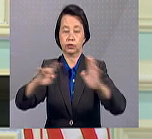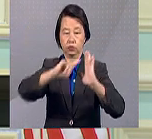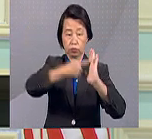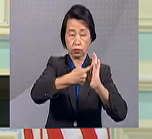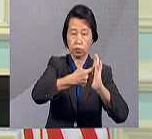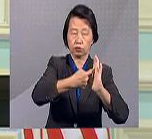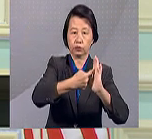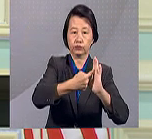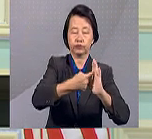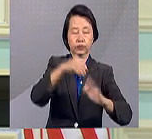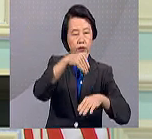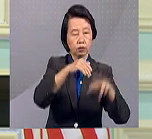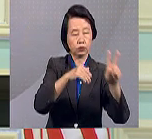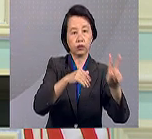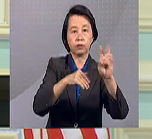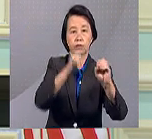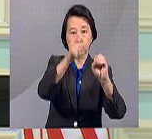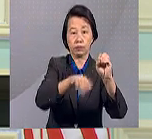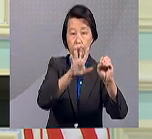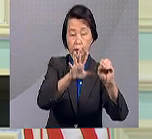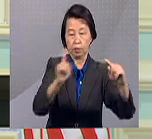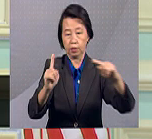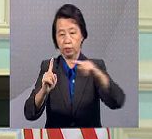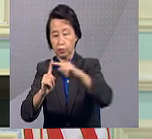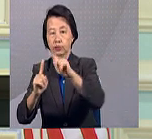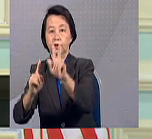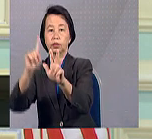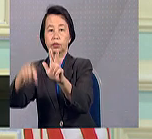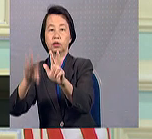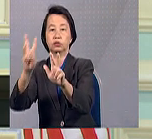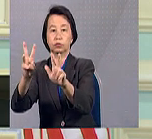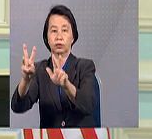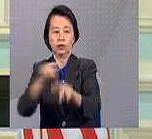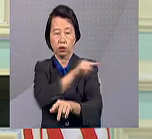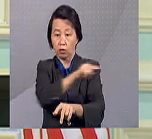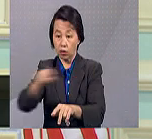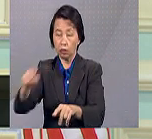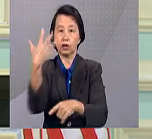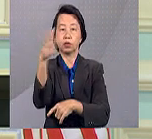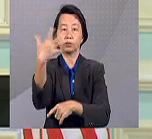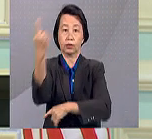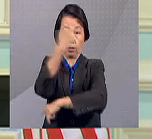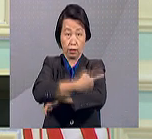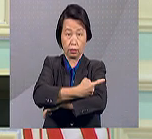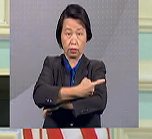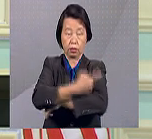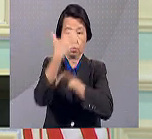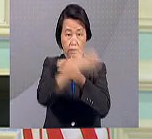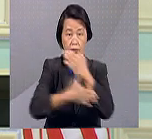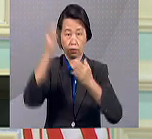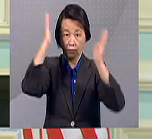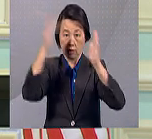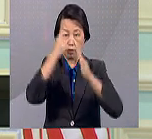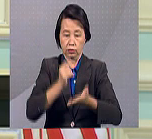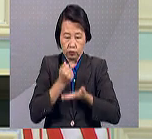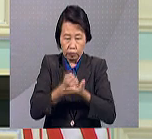mula dikuatkuasakan pada 20 Mei hingga 3 Jun iaitu selama 15 hari di seluruh negara bagi